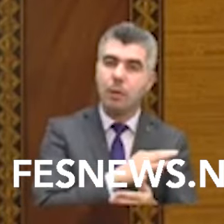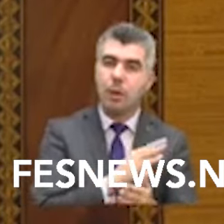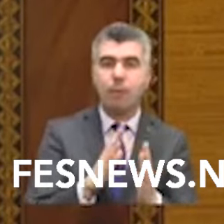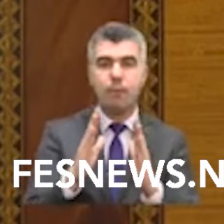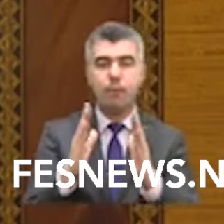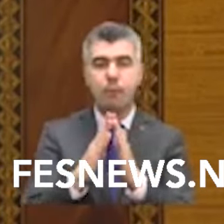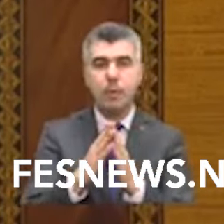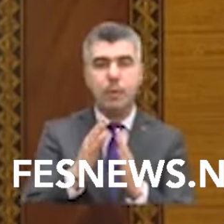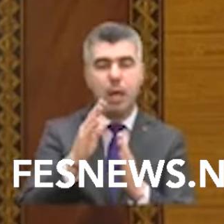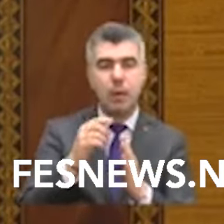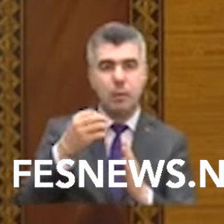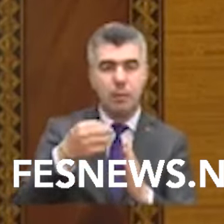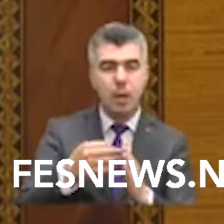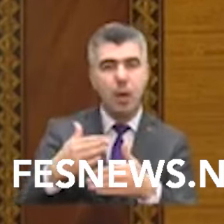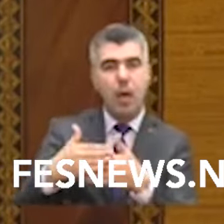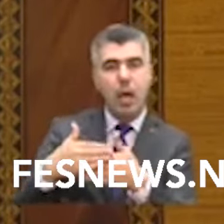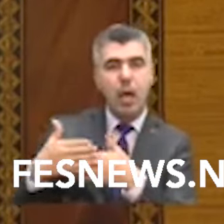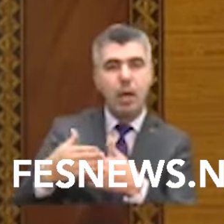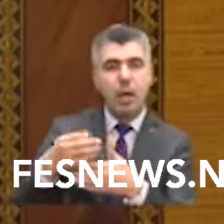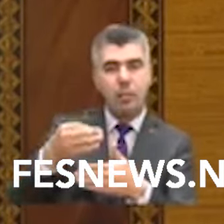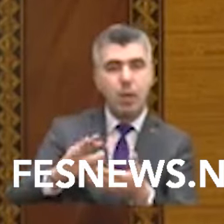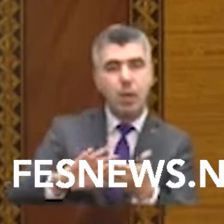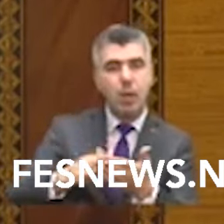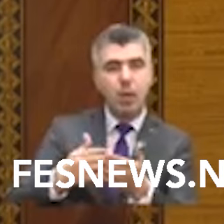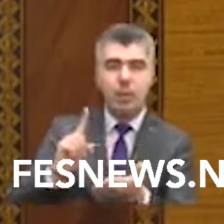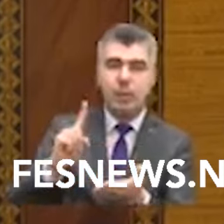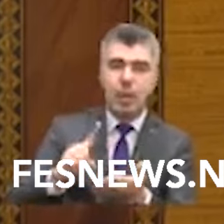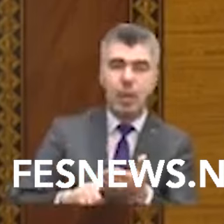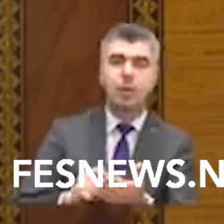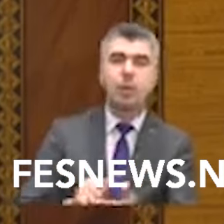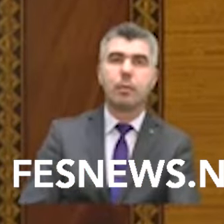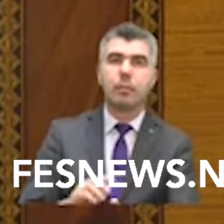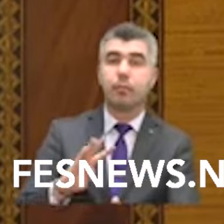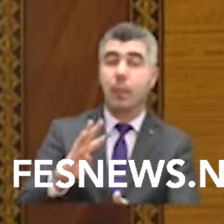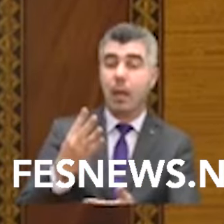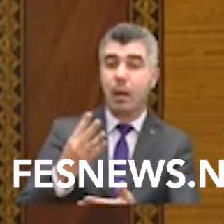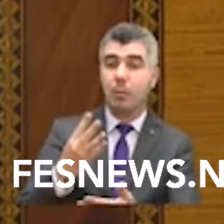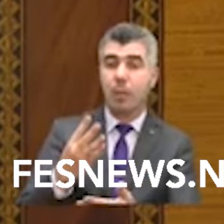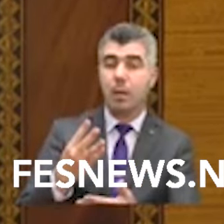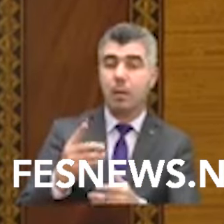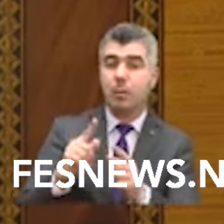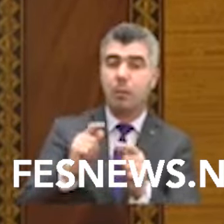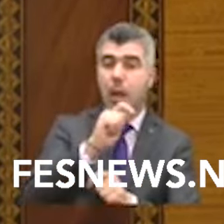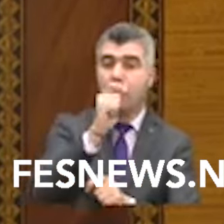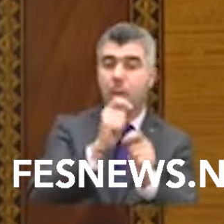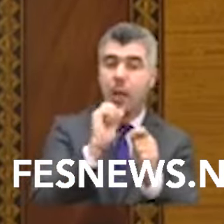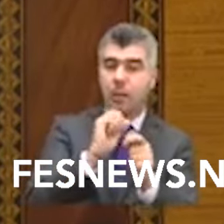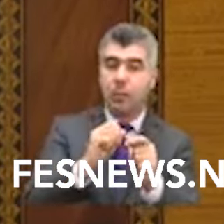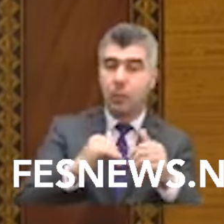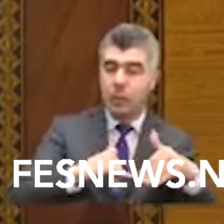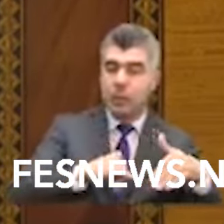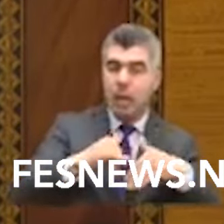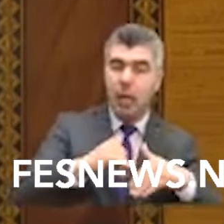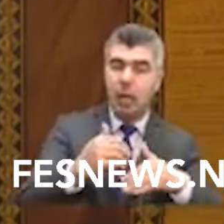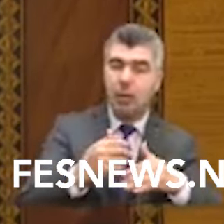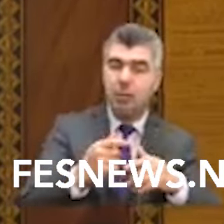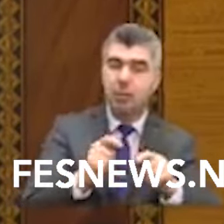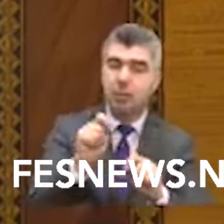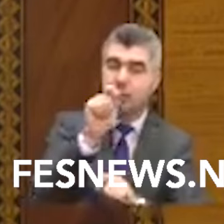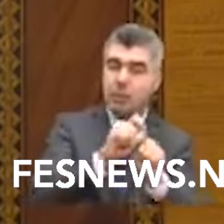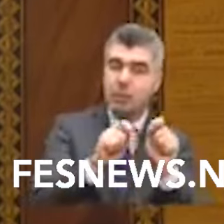يكون مزيان وقريب ليه المرافق الضرورية. رابعا التعمير والبيئة التحتية، وخصوصا أن